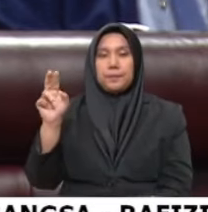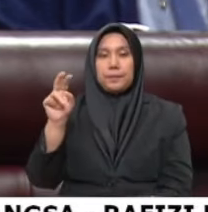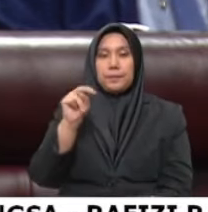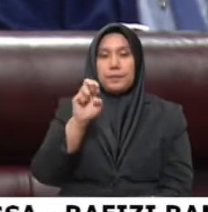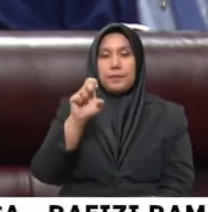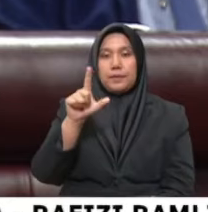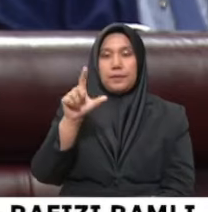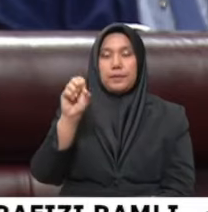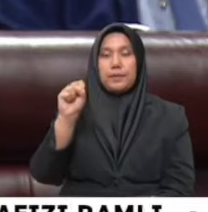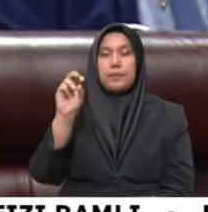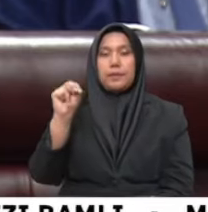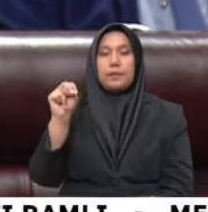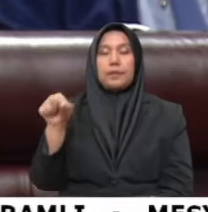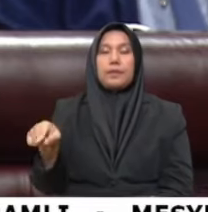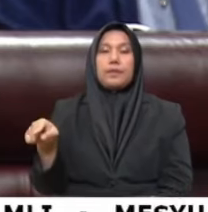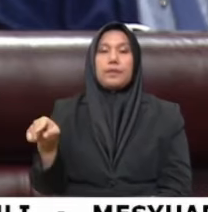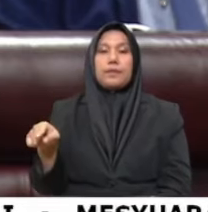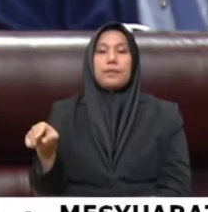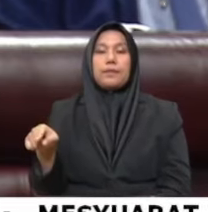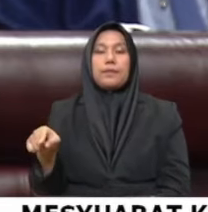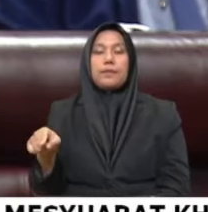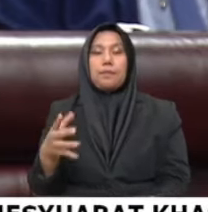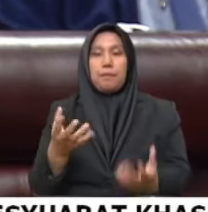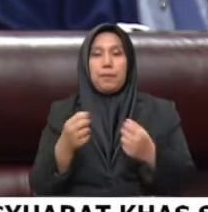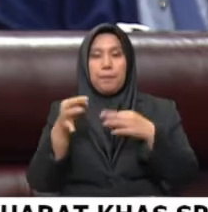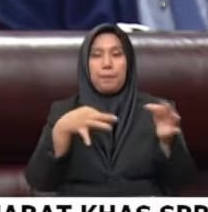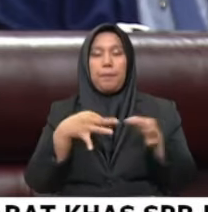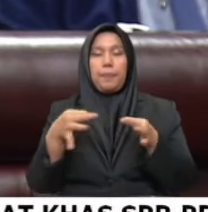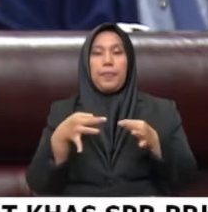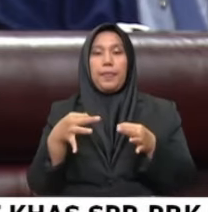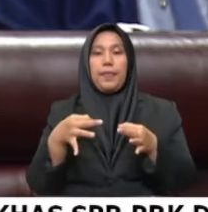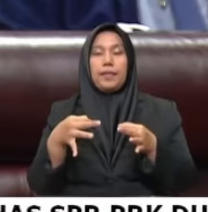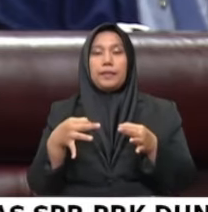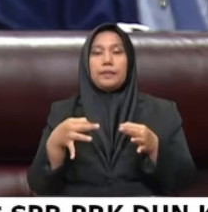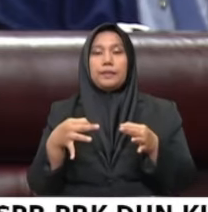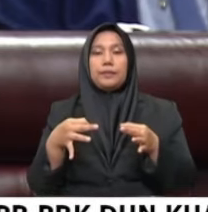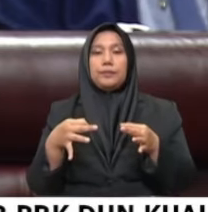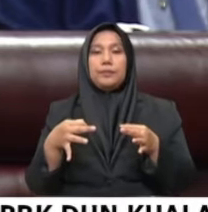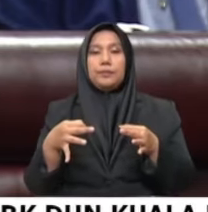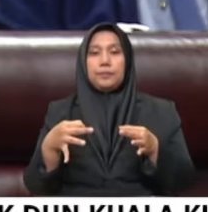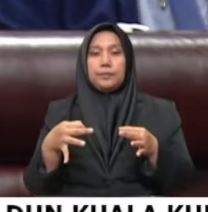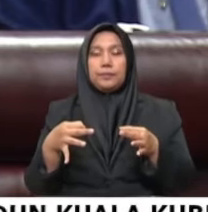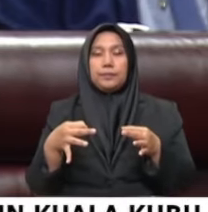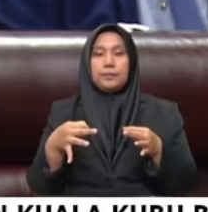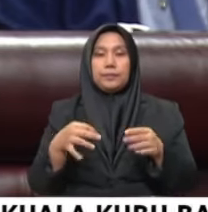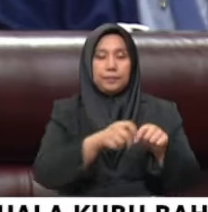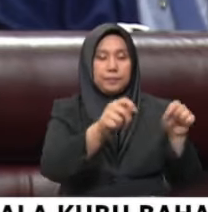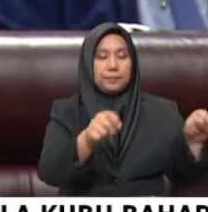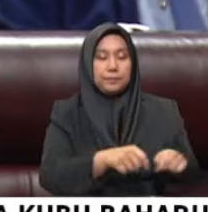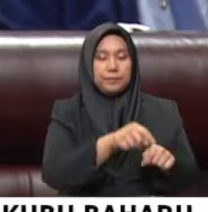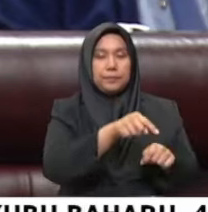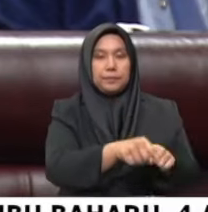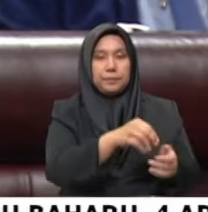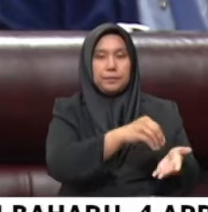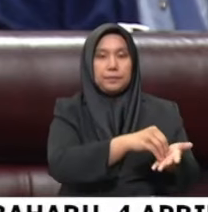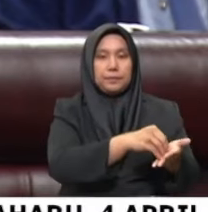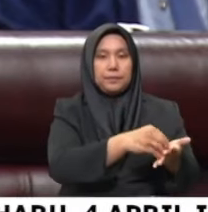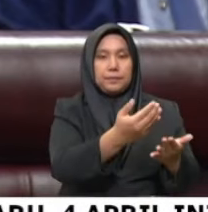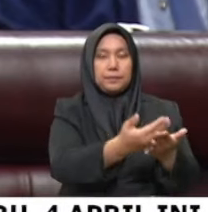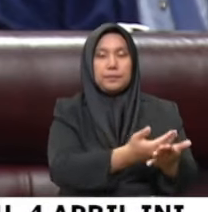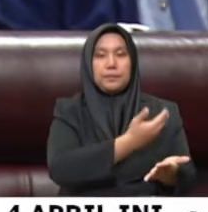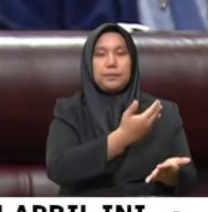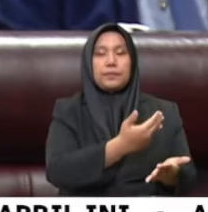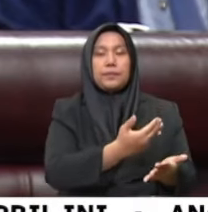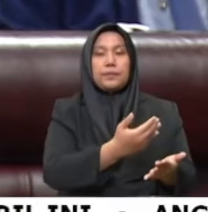Nelson anak lelaki Ranganathan memohon penjelasan berhubung status tapak baru bagi kuil Sri